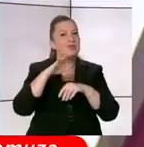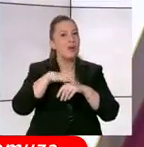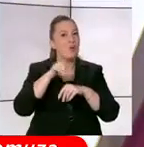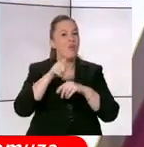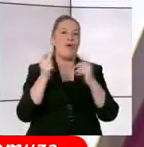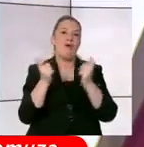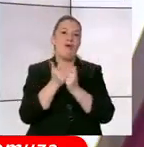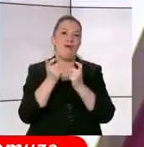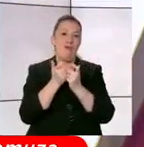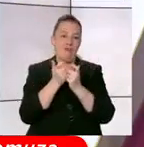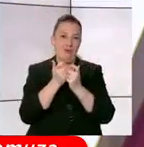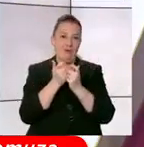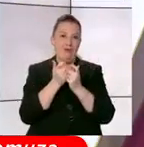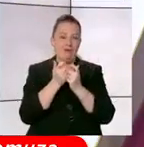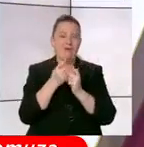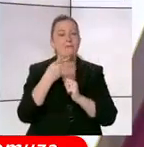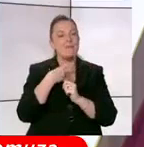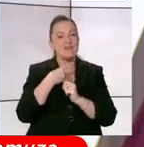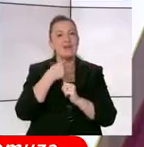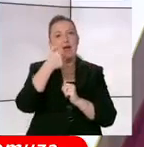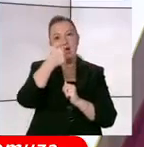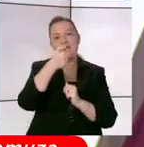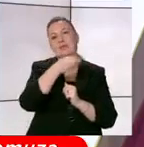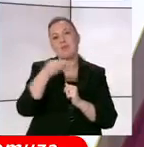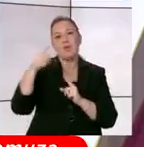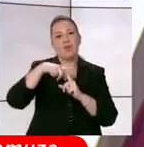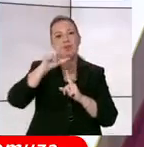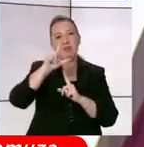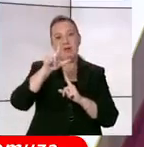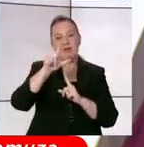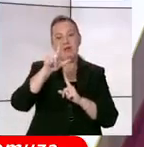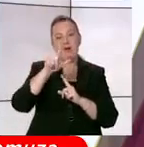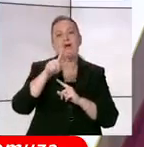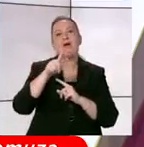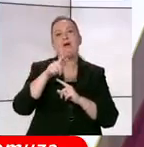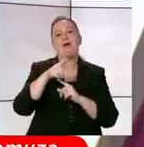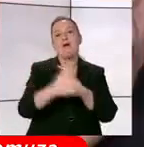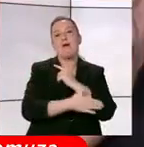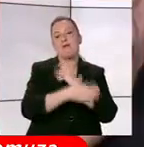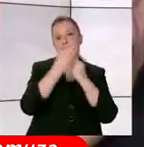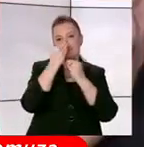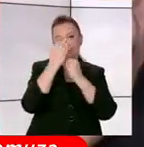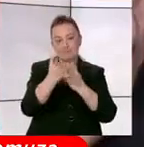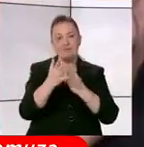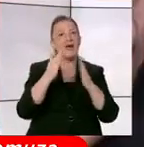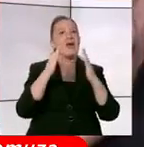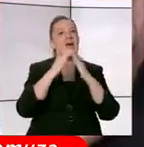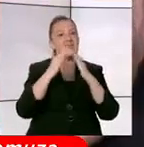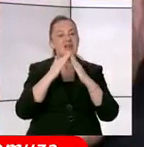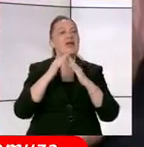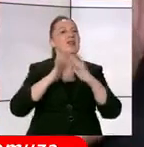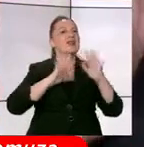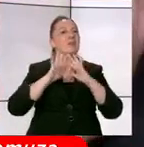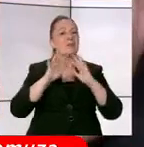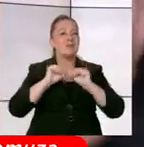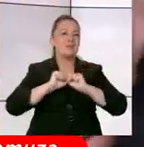kampanya özelinde biz de 6 milyon TL'lik bağışta bulunma kararı aldık. Evleri depremde zarar gören